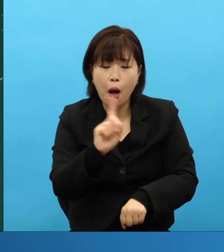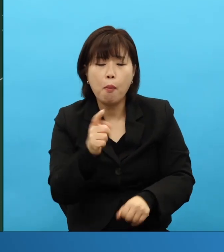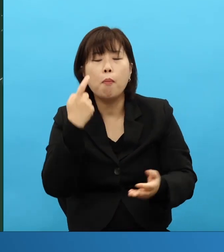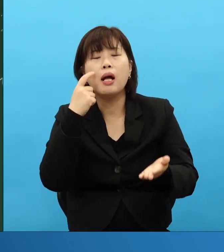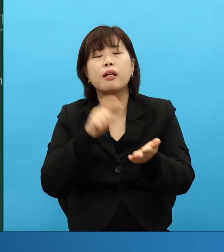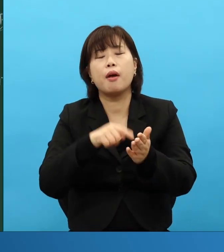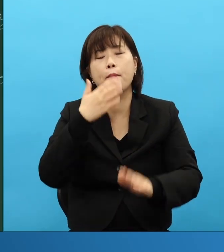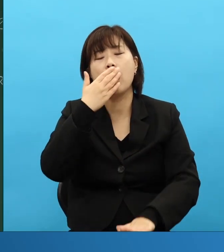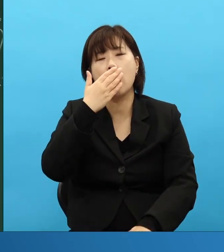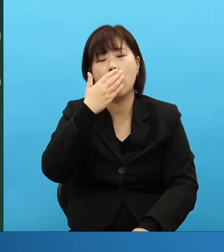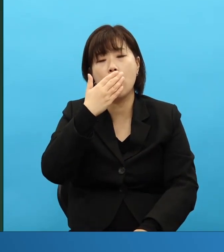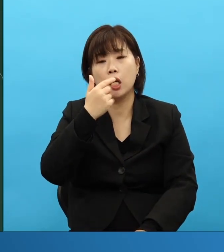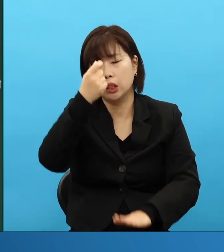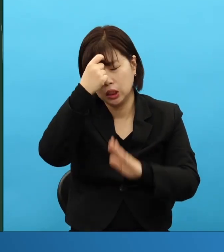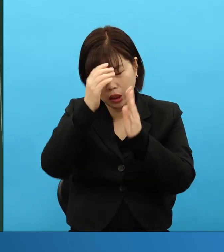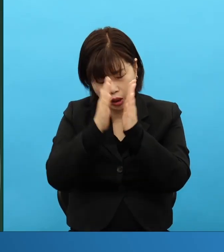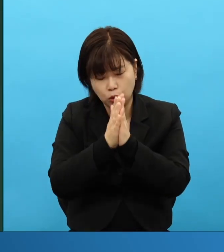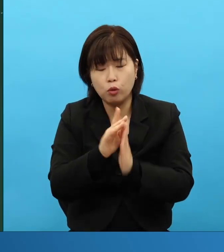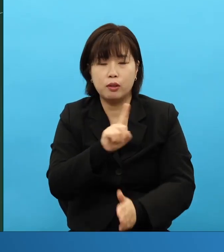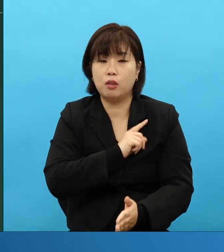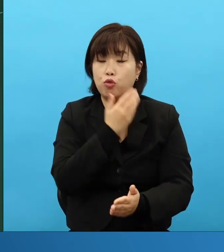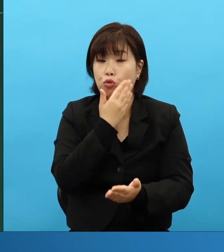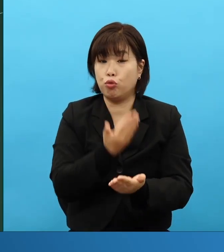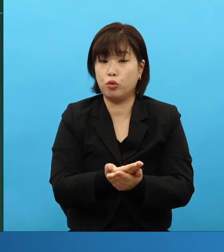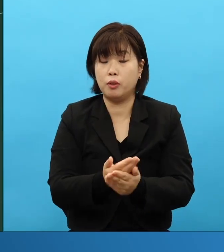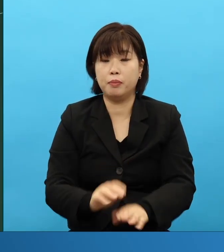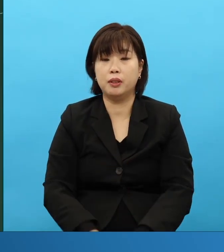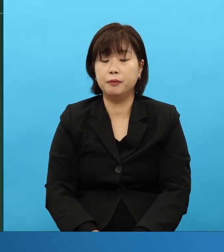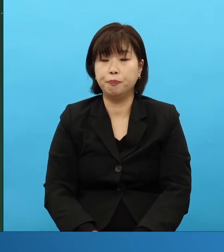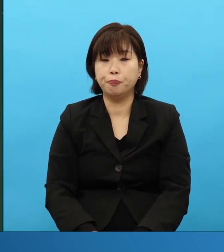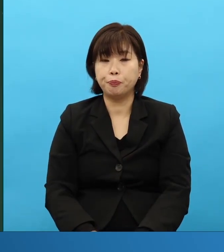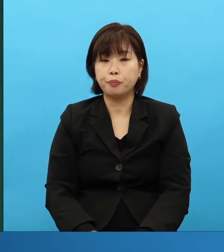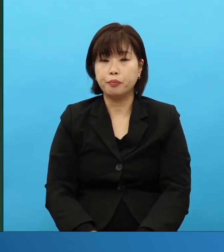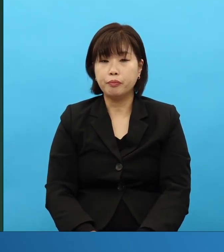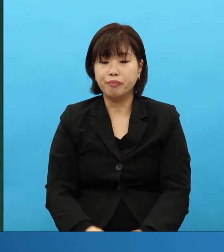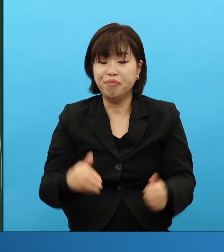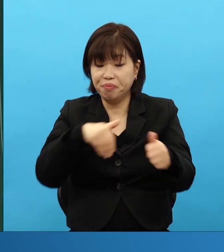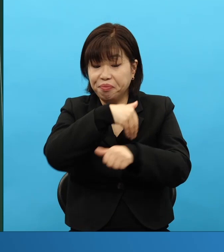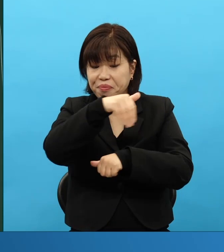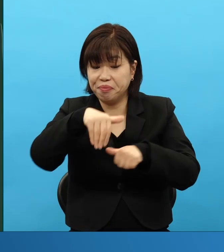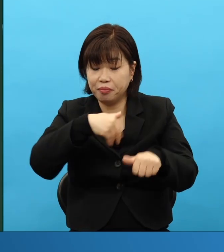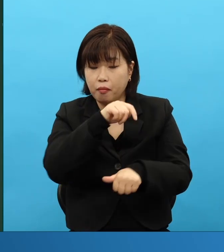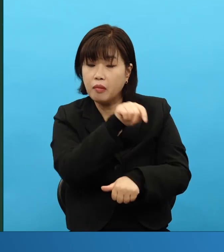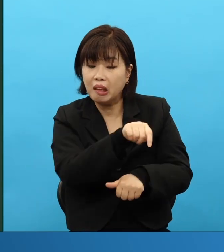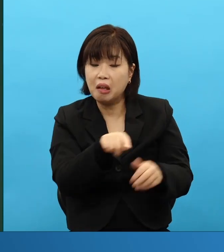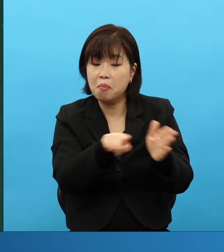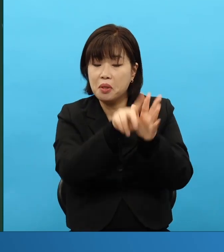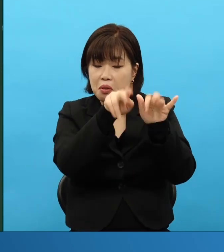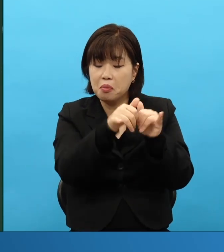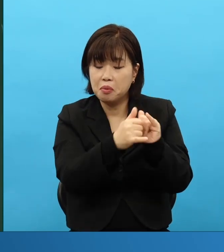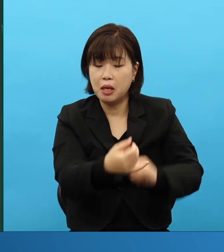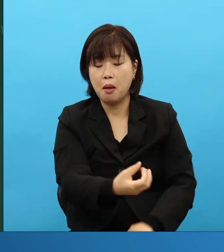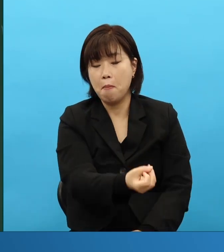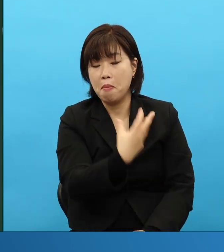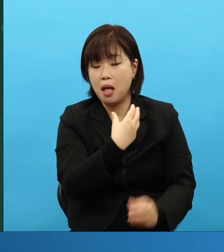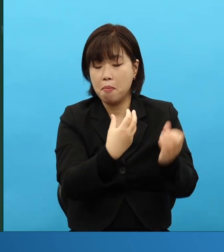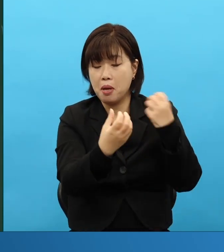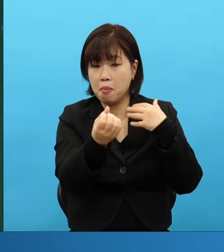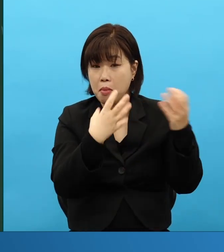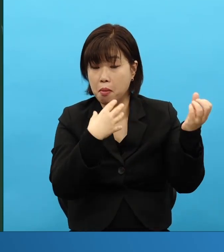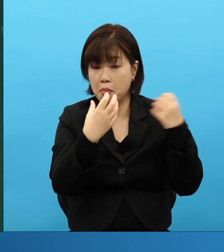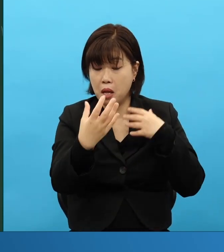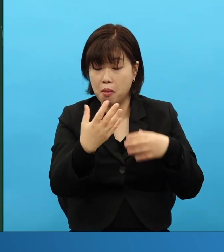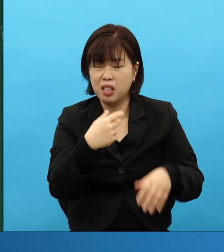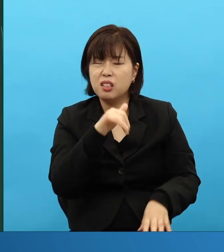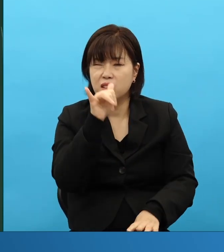it. 계속해서 여러분 주위에는 틀린 말 할 겁니다. 걱정하지 The people 마세요. around you will continue to say incorrect things, so don't worry. 돈